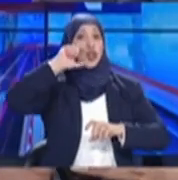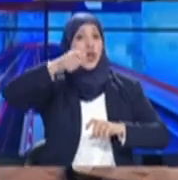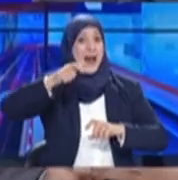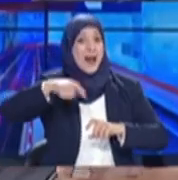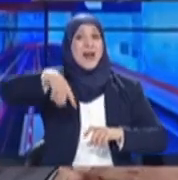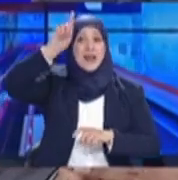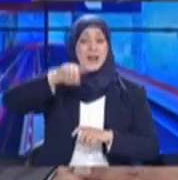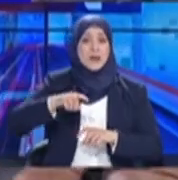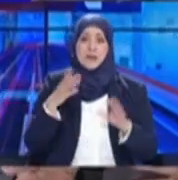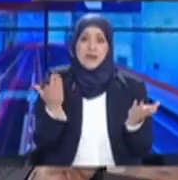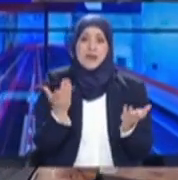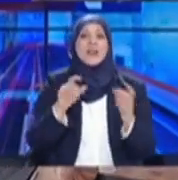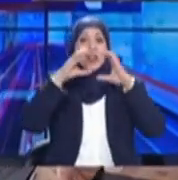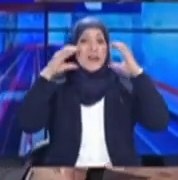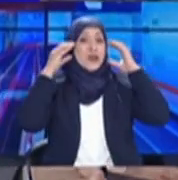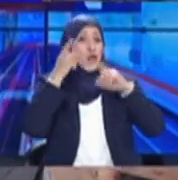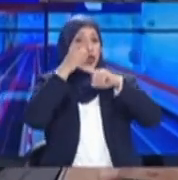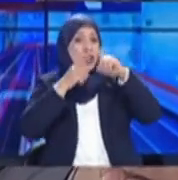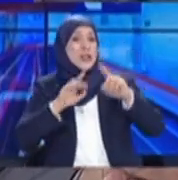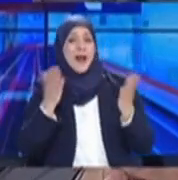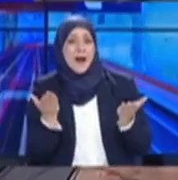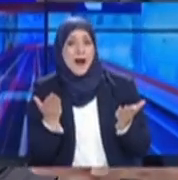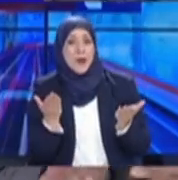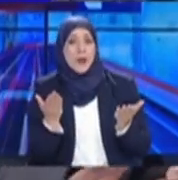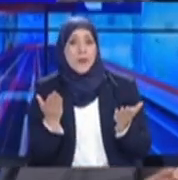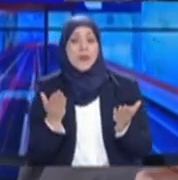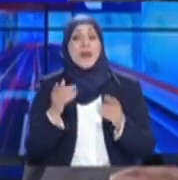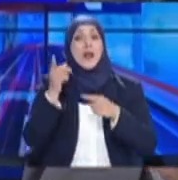الصناعه وال وال وال واللي